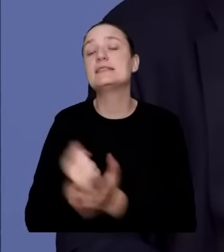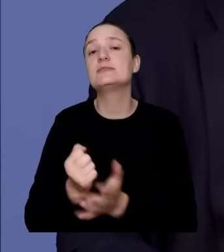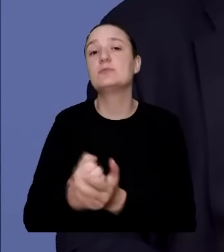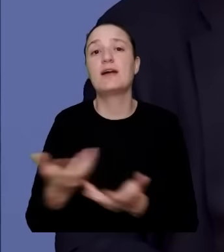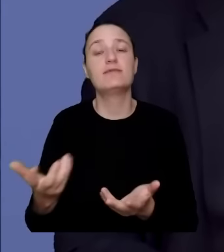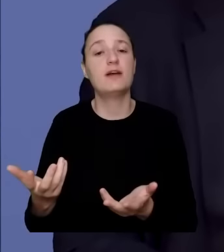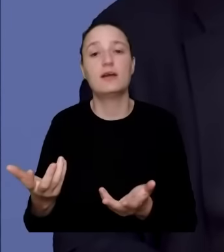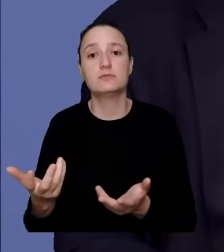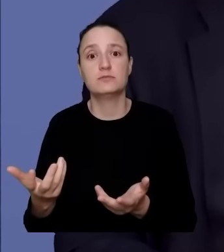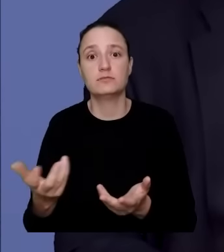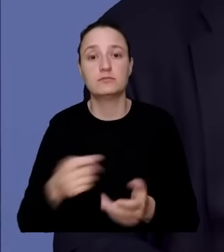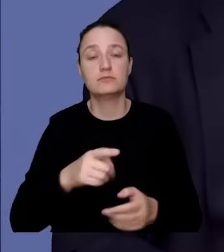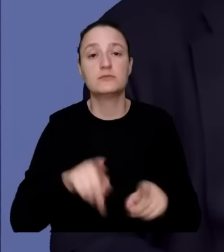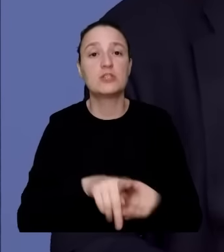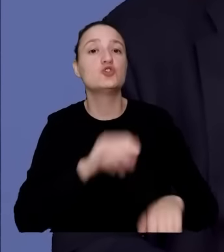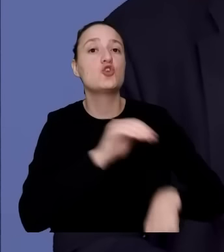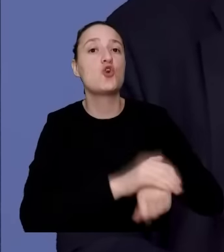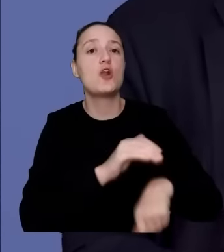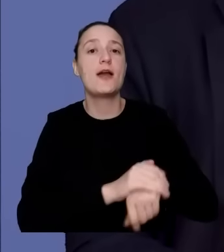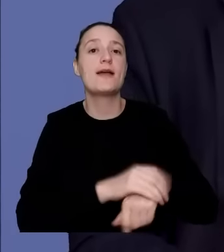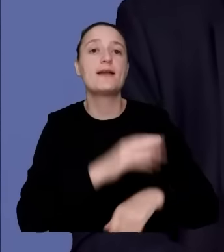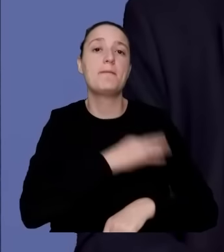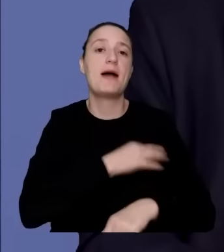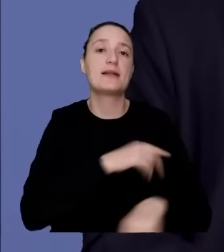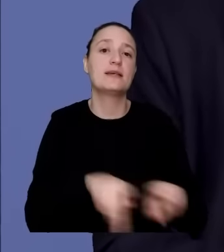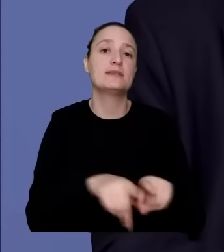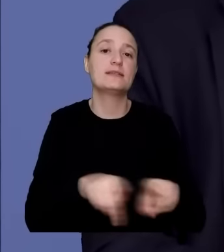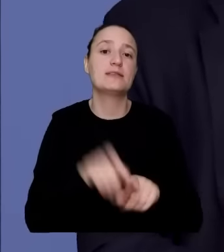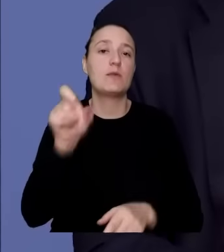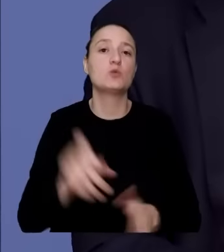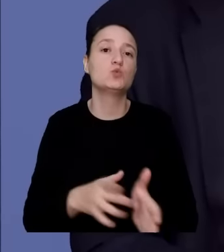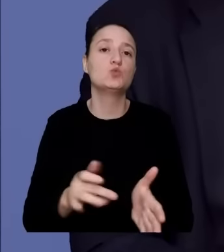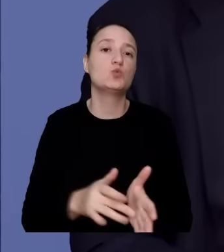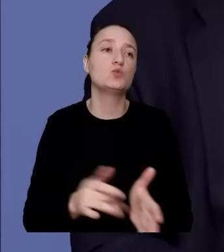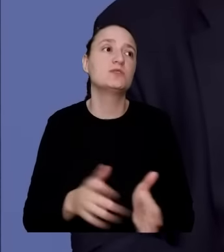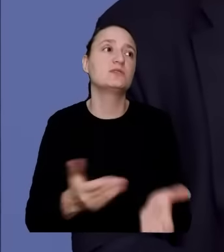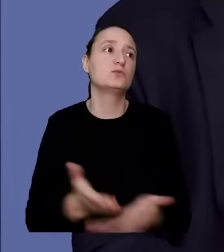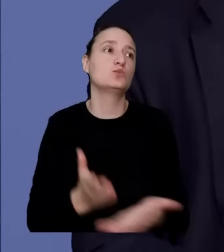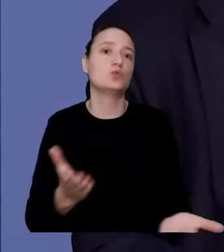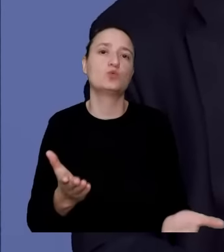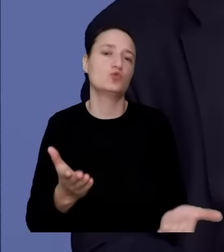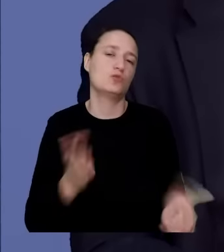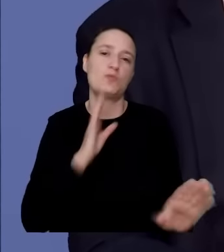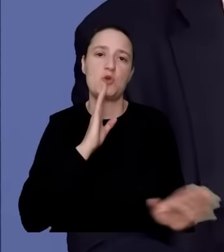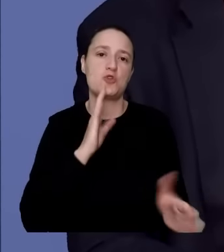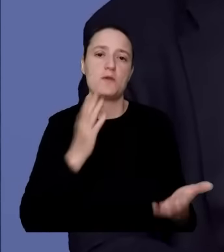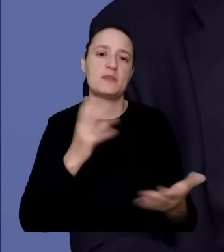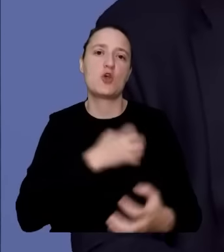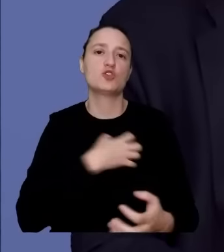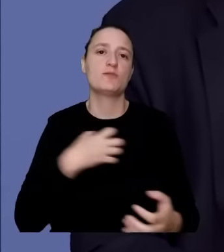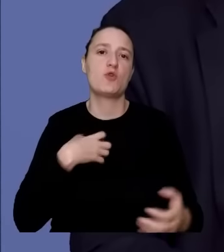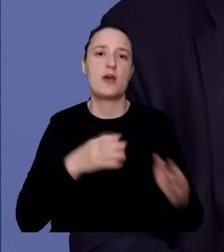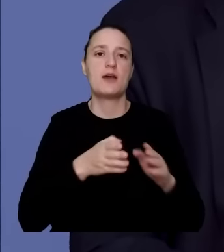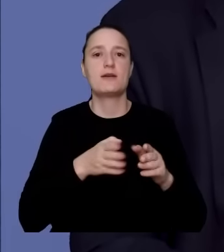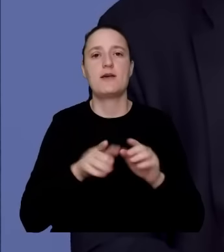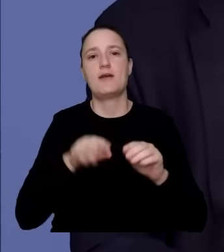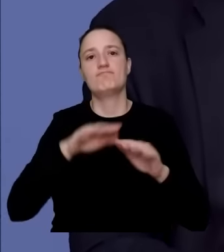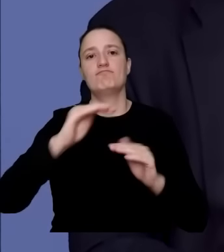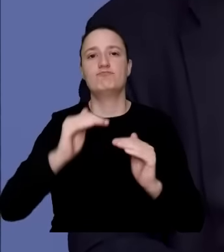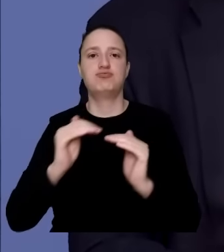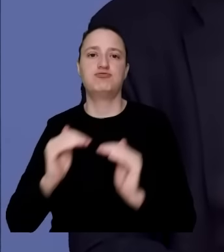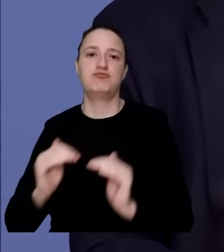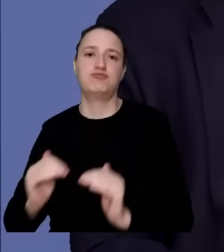ursuli vonder derle Donald Tusk Polskę sprowadza na boczne tor jeśli chodzi o gospodarkę jeśli chodzi o